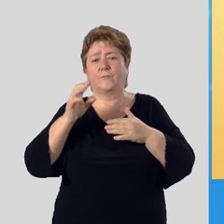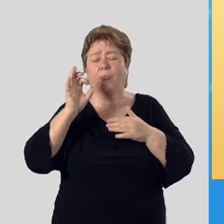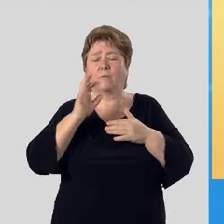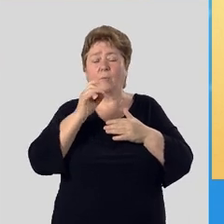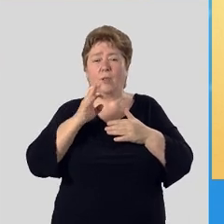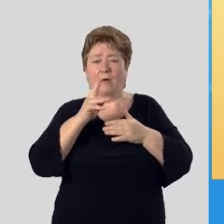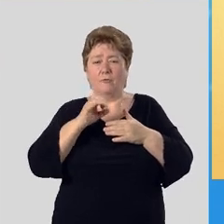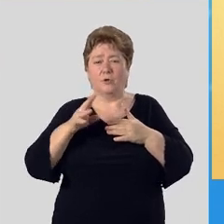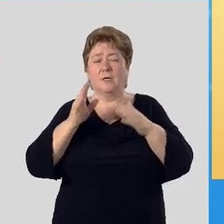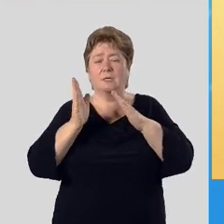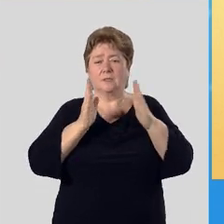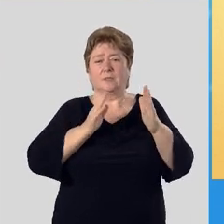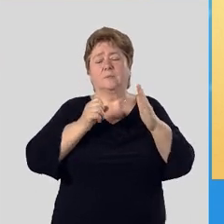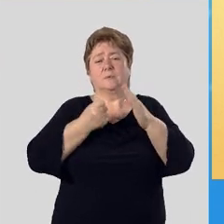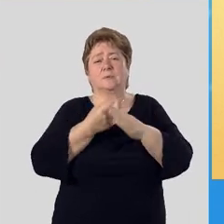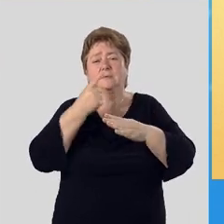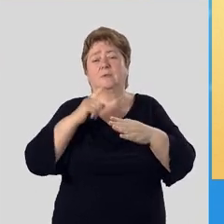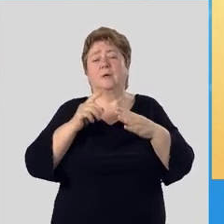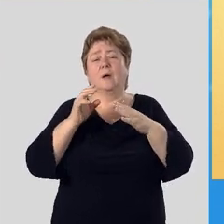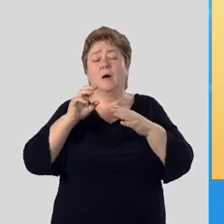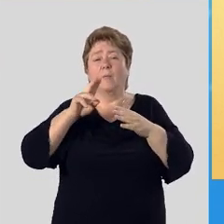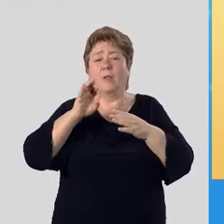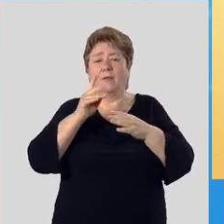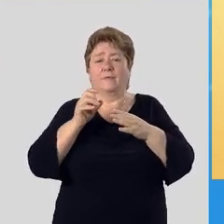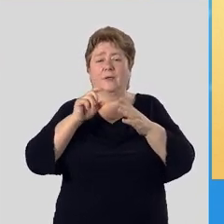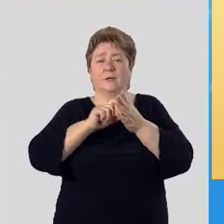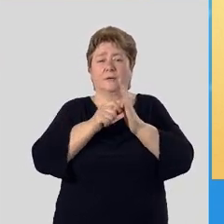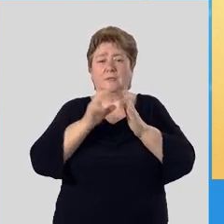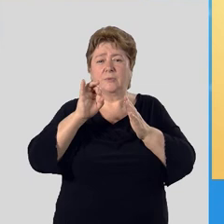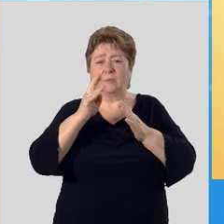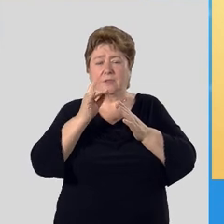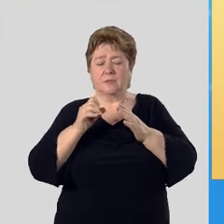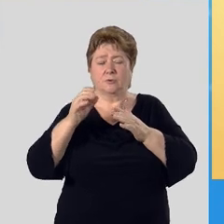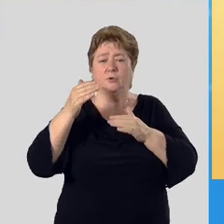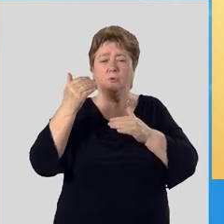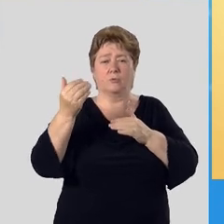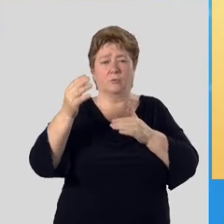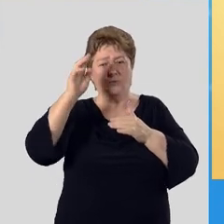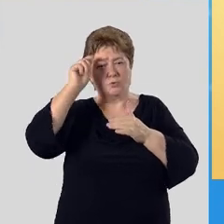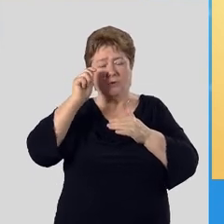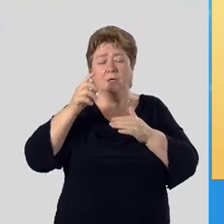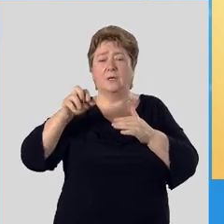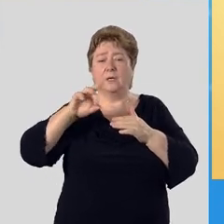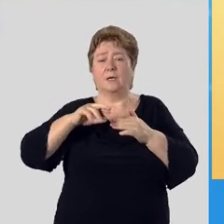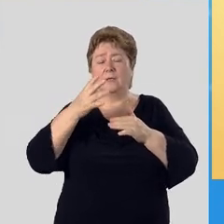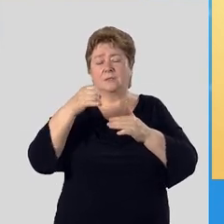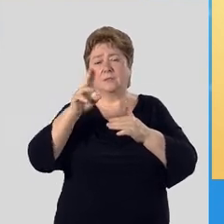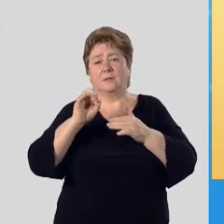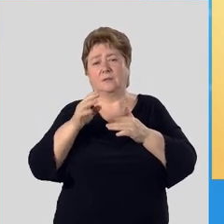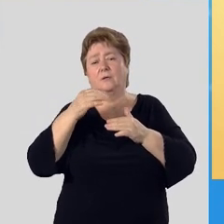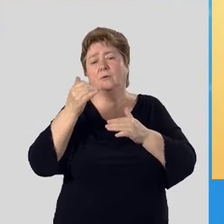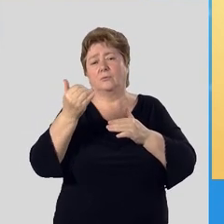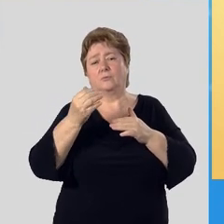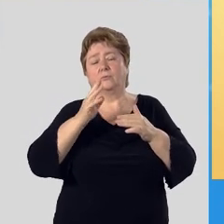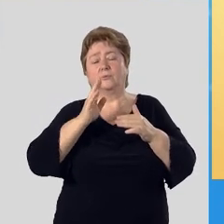половой системы созревают половые клетки – сперматозоиды у мужчин и яйцеклетки у